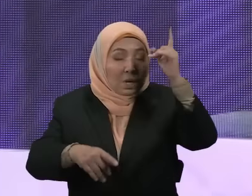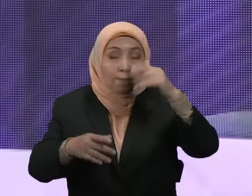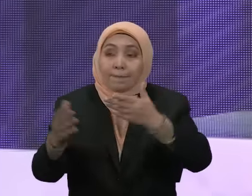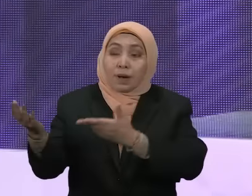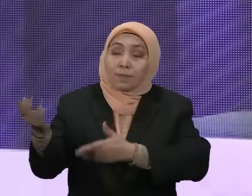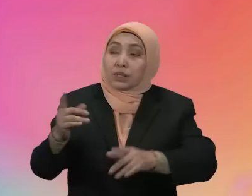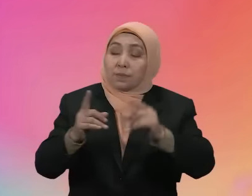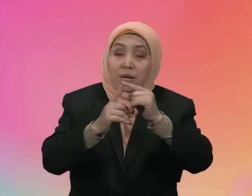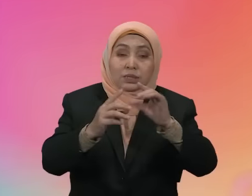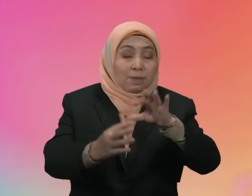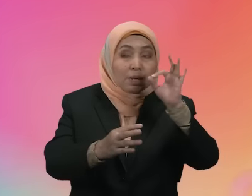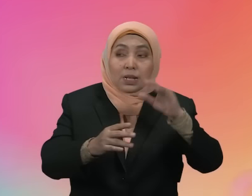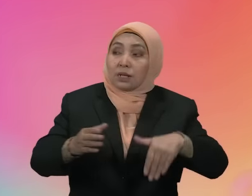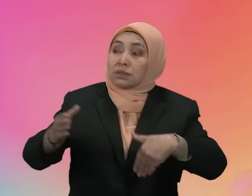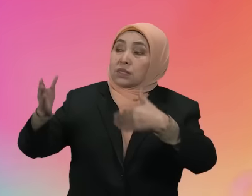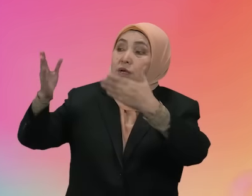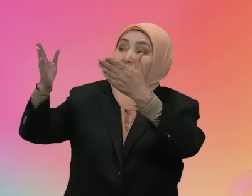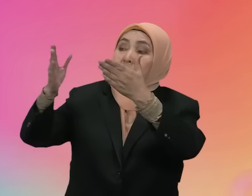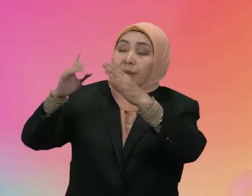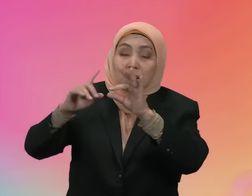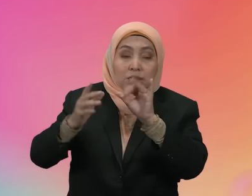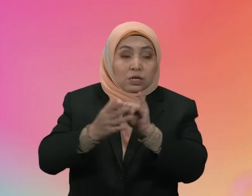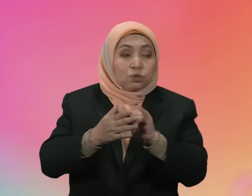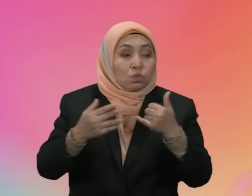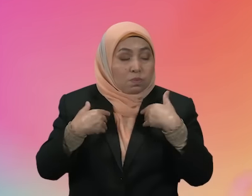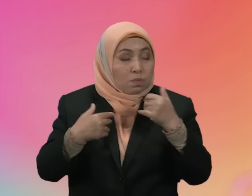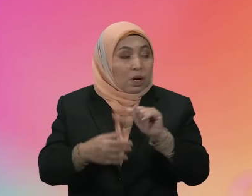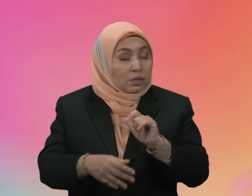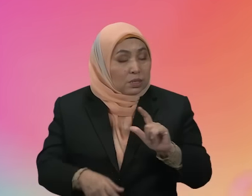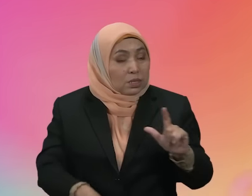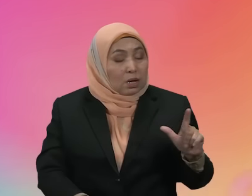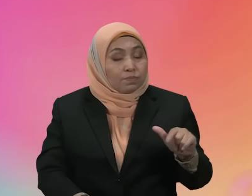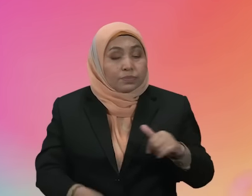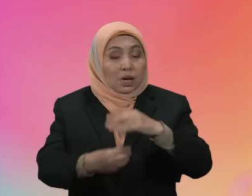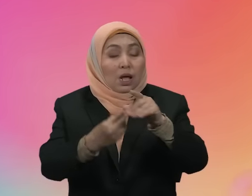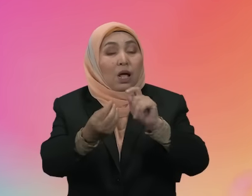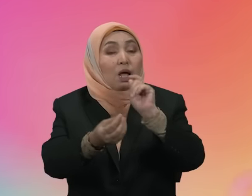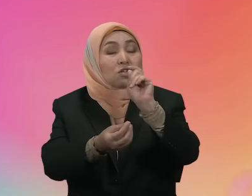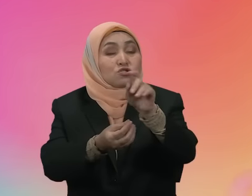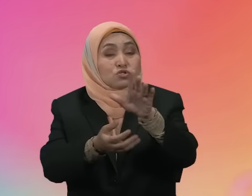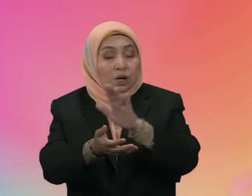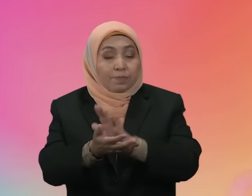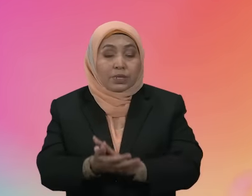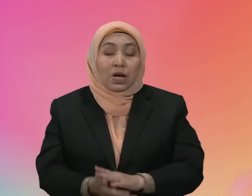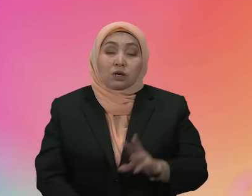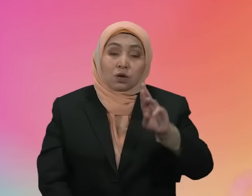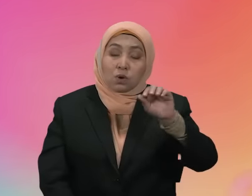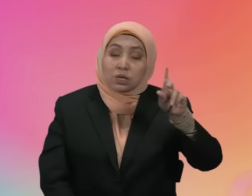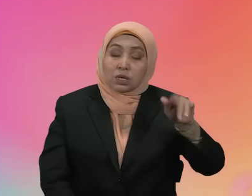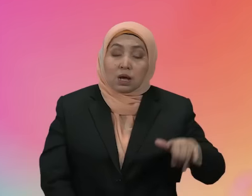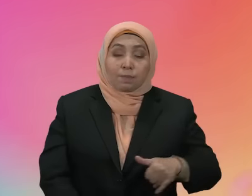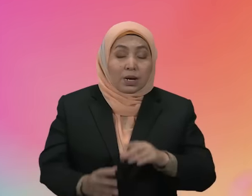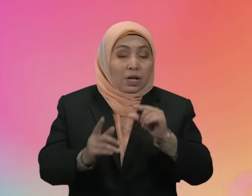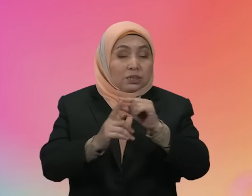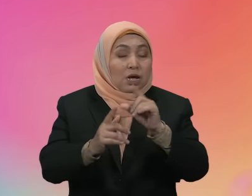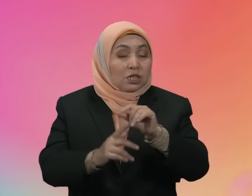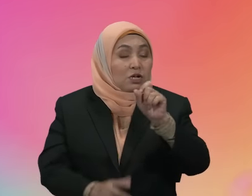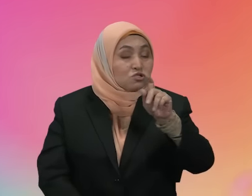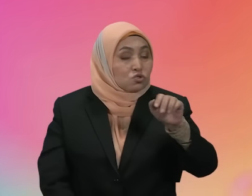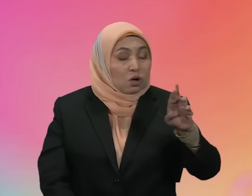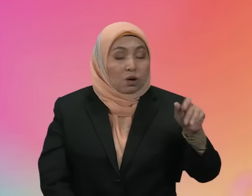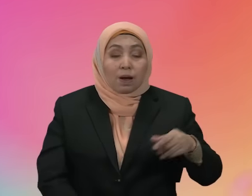kita saksikan. Perkataannya ialah aja'altum siqayatal hajj. Ya, siqayah itu daripada perkataan saqa. Saqa itu